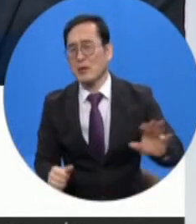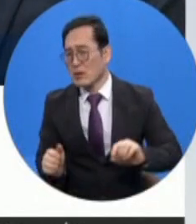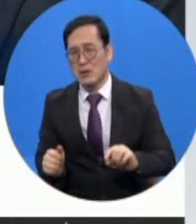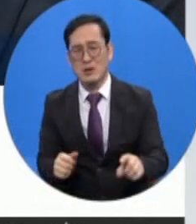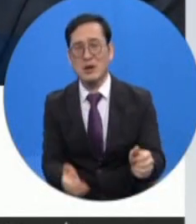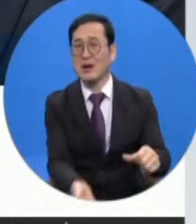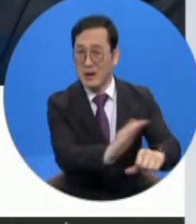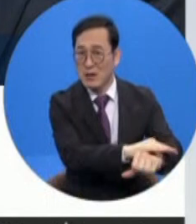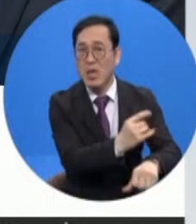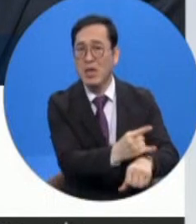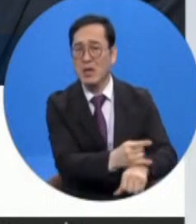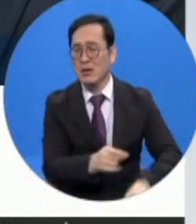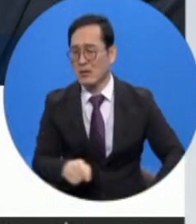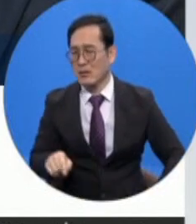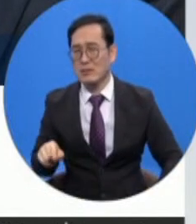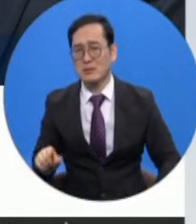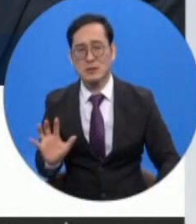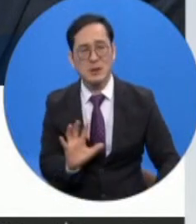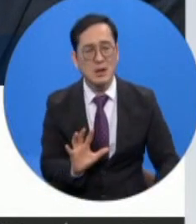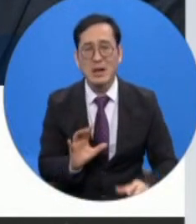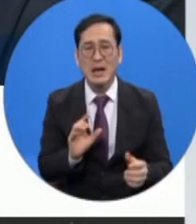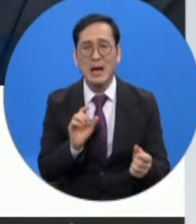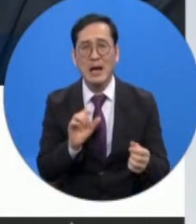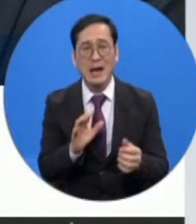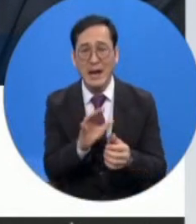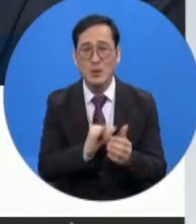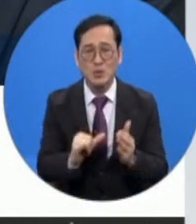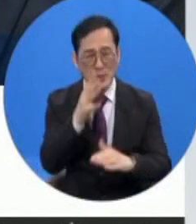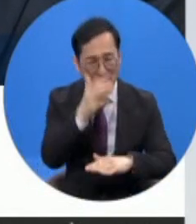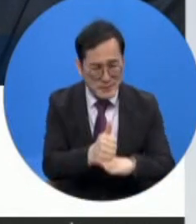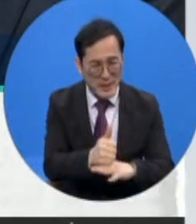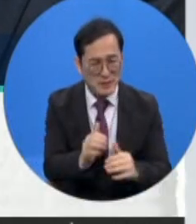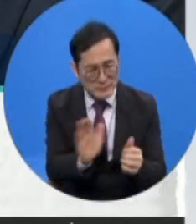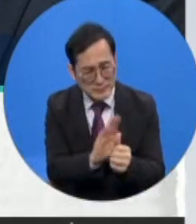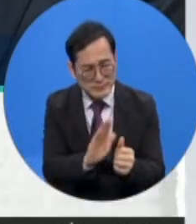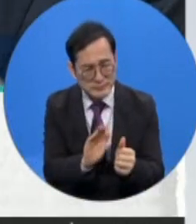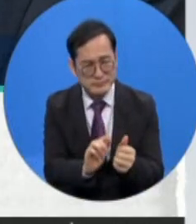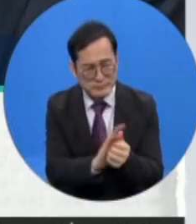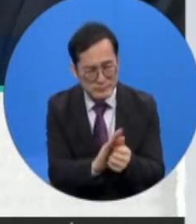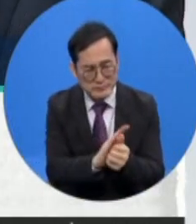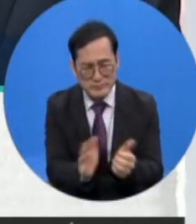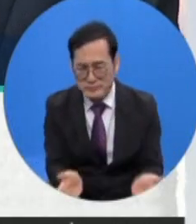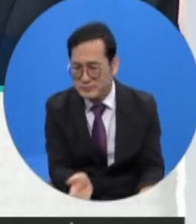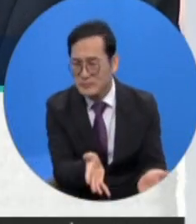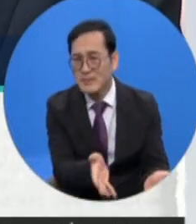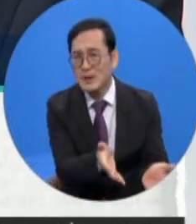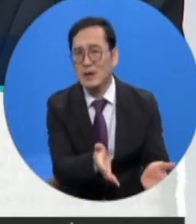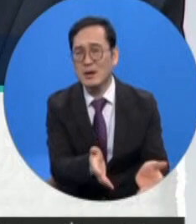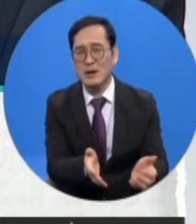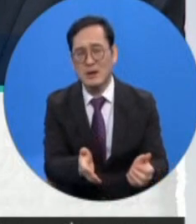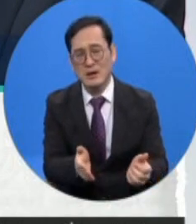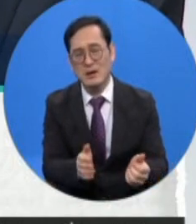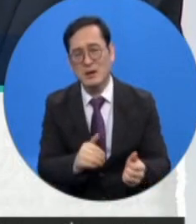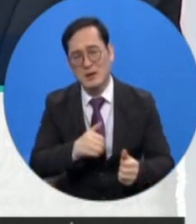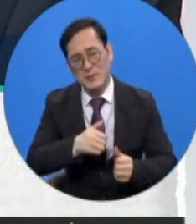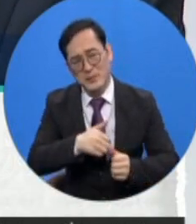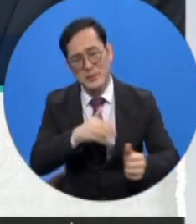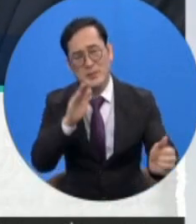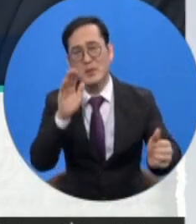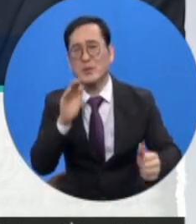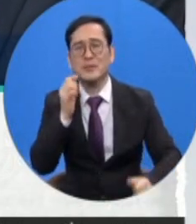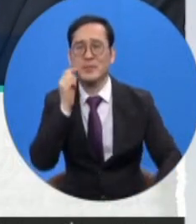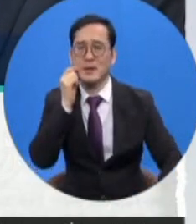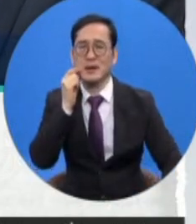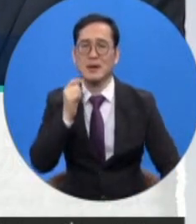불구하고 대통령이 대변을 통해서 사과를 했다는 것 자체가 뭐 어떻게 보면 이 상황의 엄중함을 제대로 이해 못하고 있는 게 아닌가 생각이 드는 거죠.